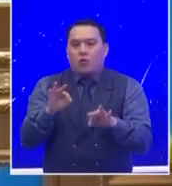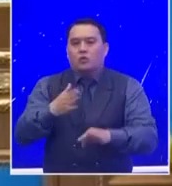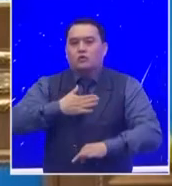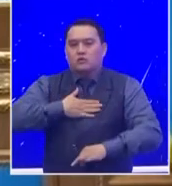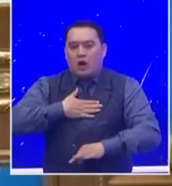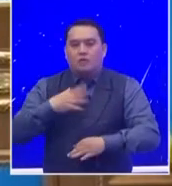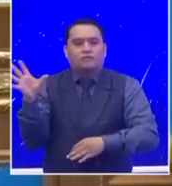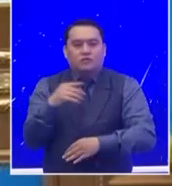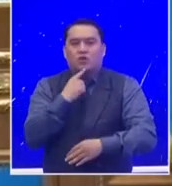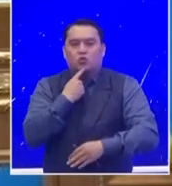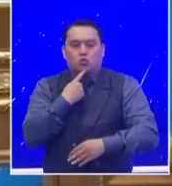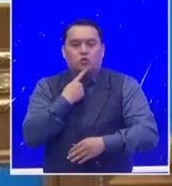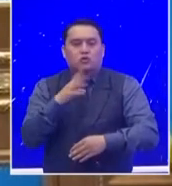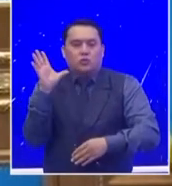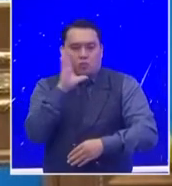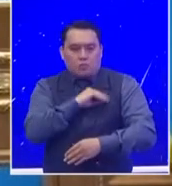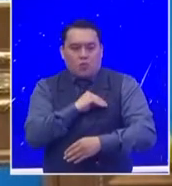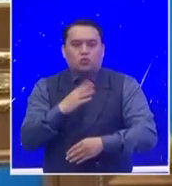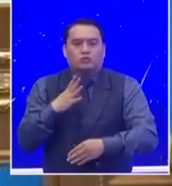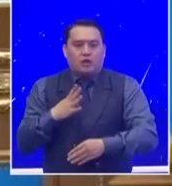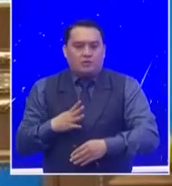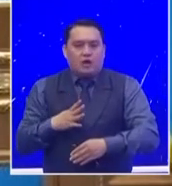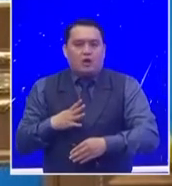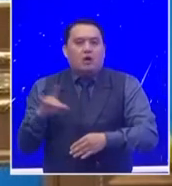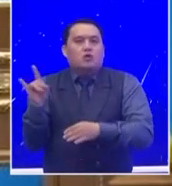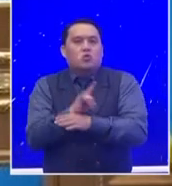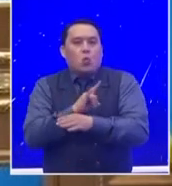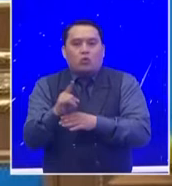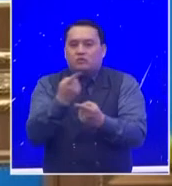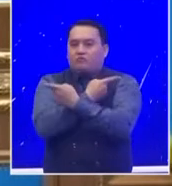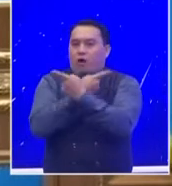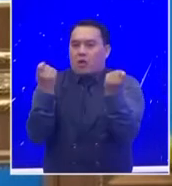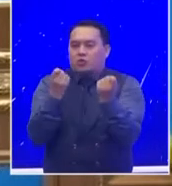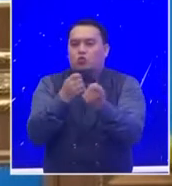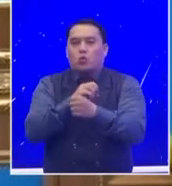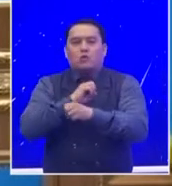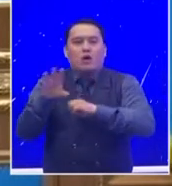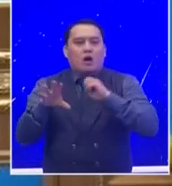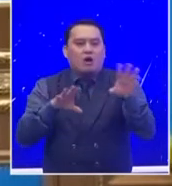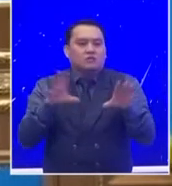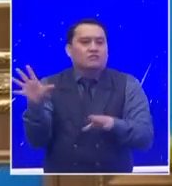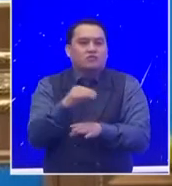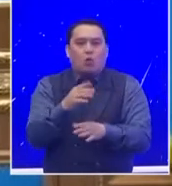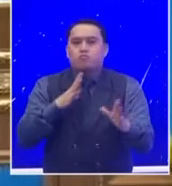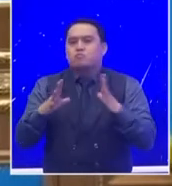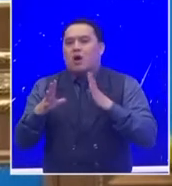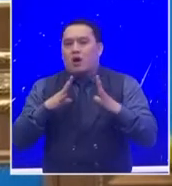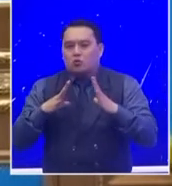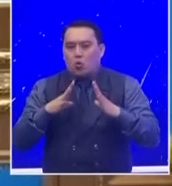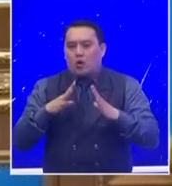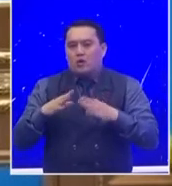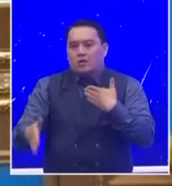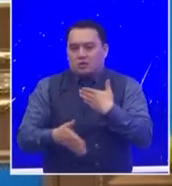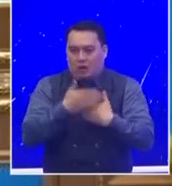преодолеть все трудности. Те, кто распространяет провокационную информацию и пытаются посеять панику,